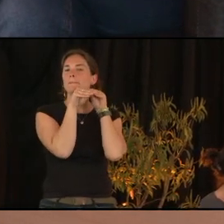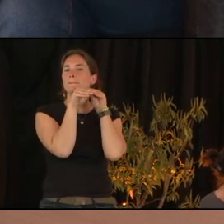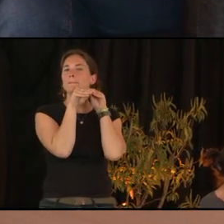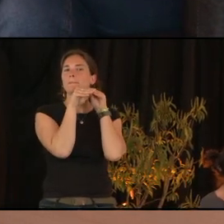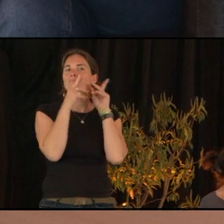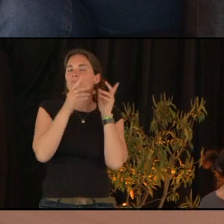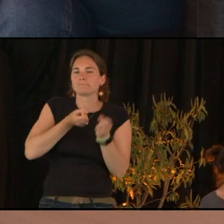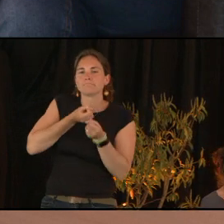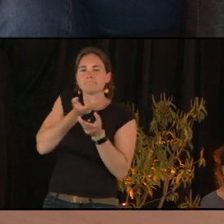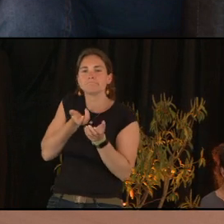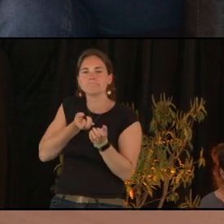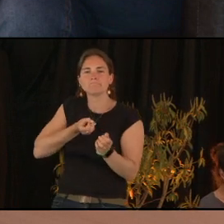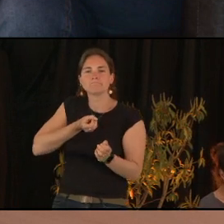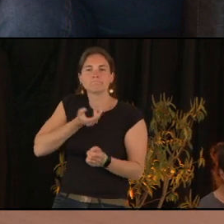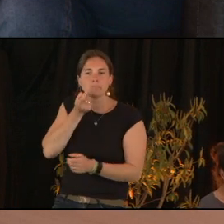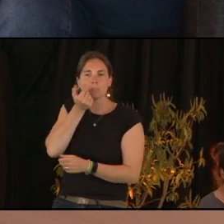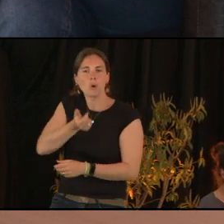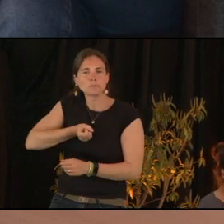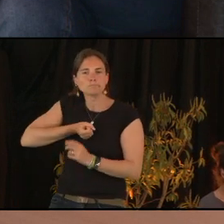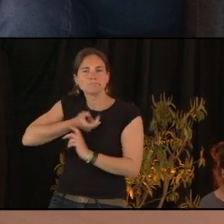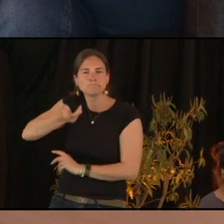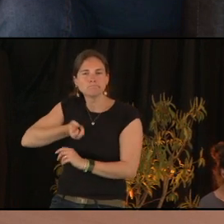qui ne s'expriment pas beaucoup